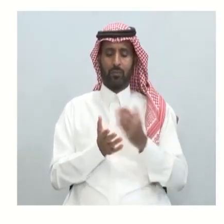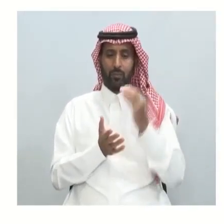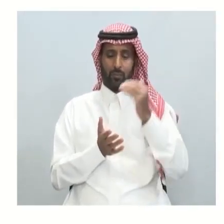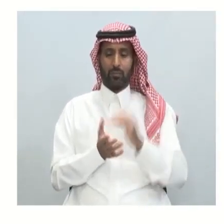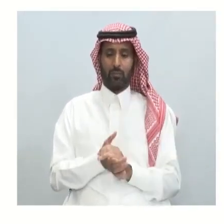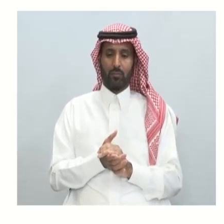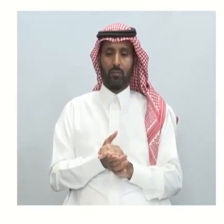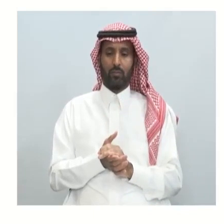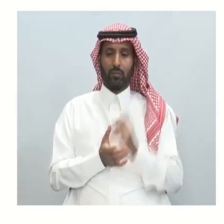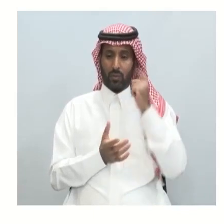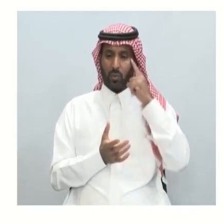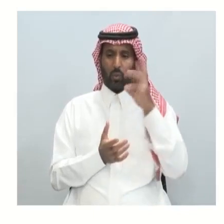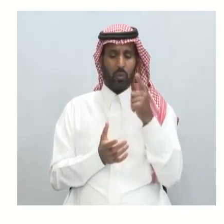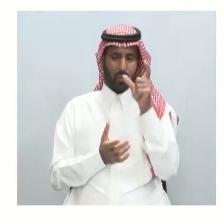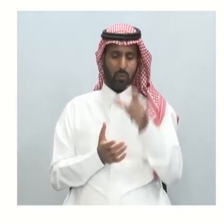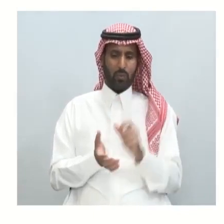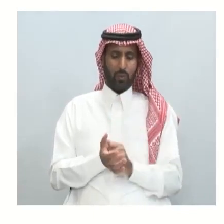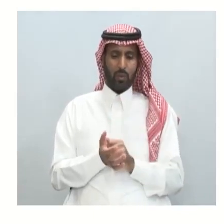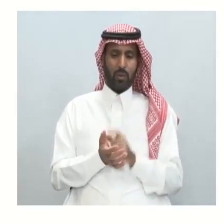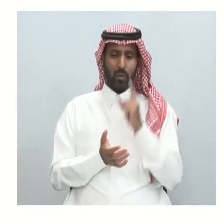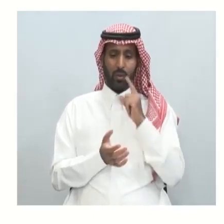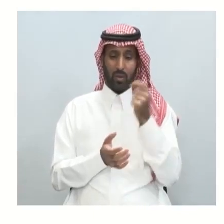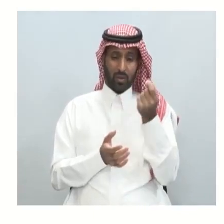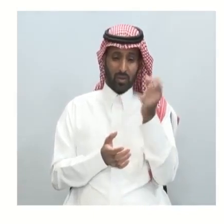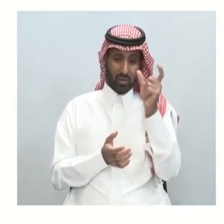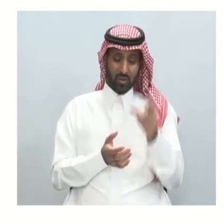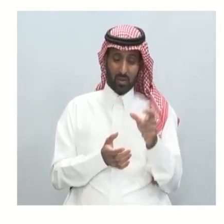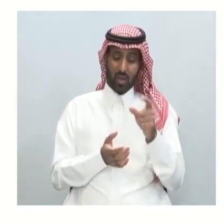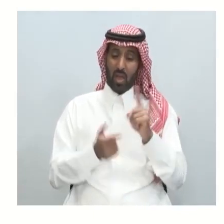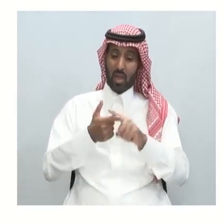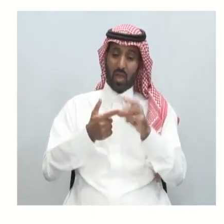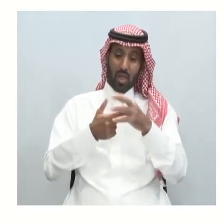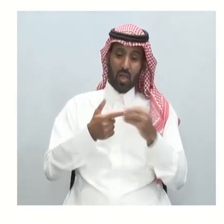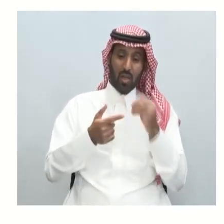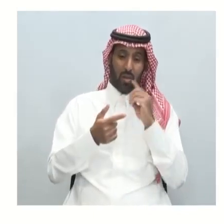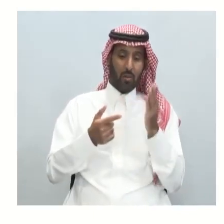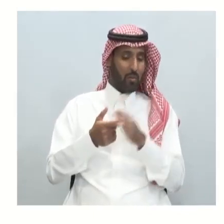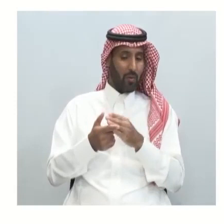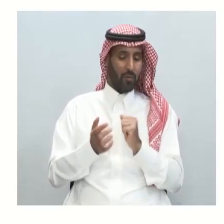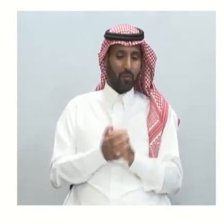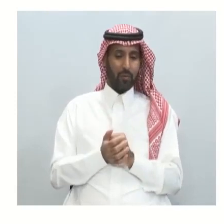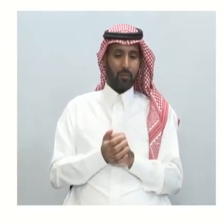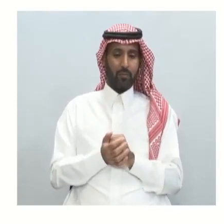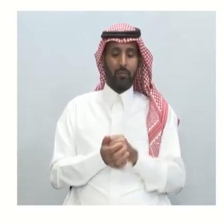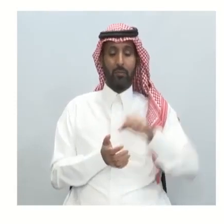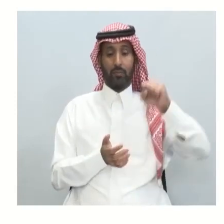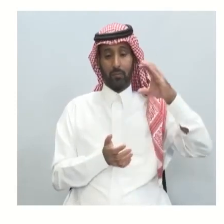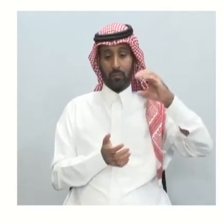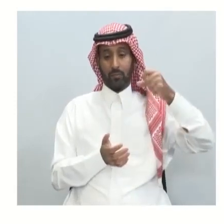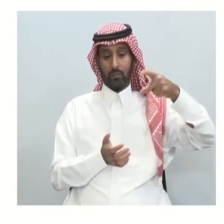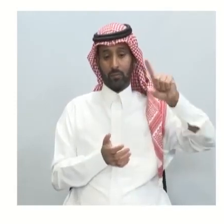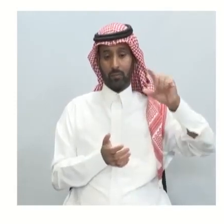ايونيه تعرف اي مما ياتي يعد جزيئا قطبيا وايهما يعد غير قطبي